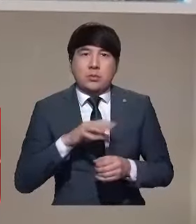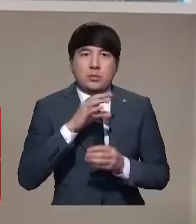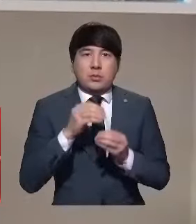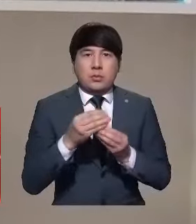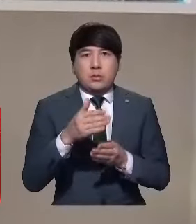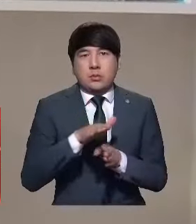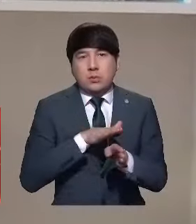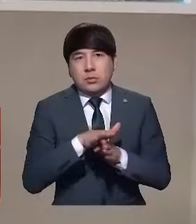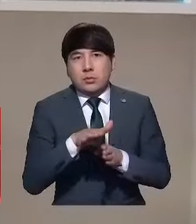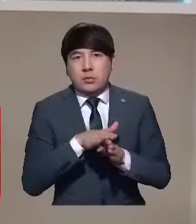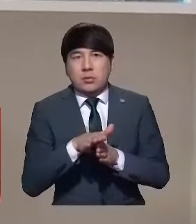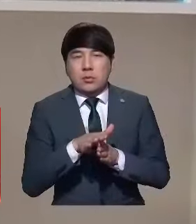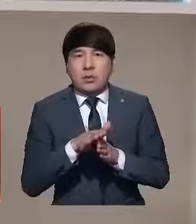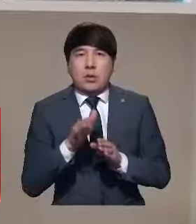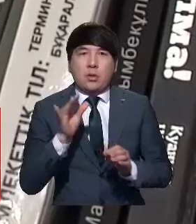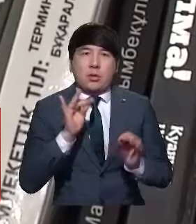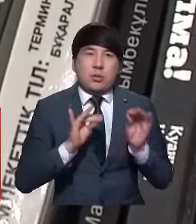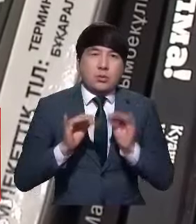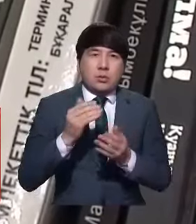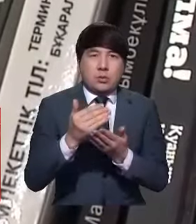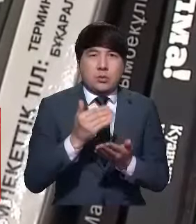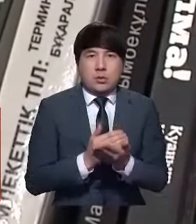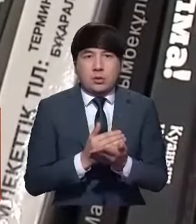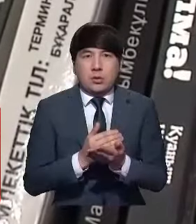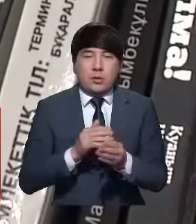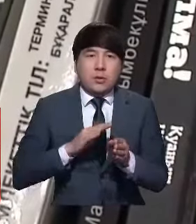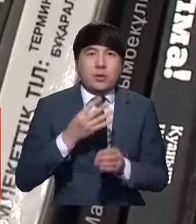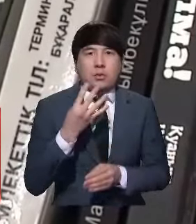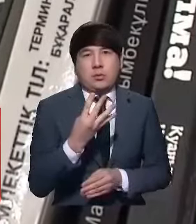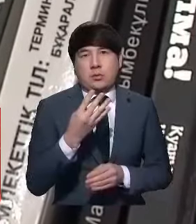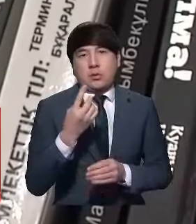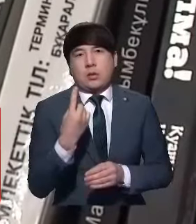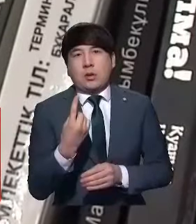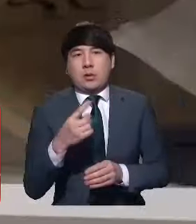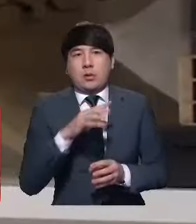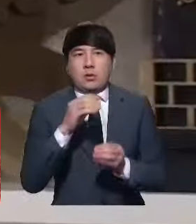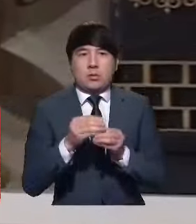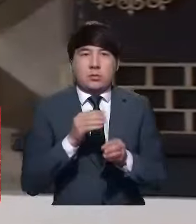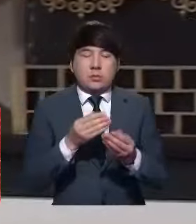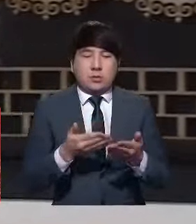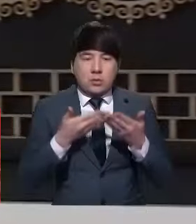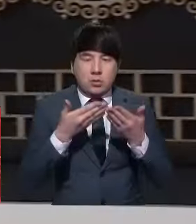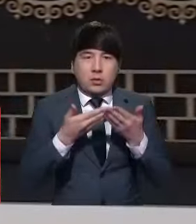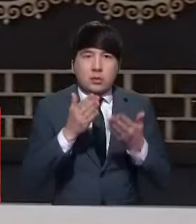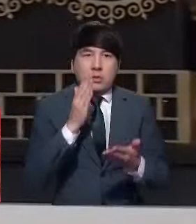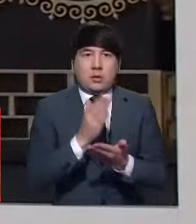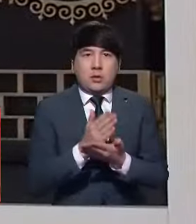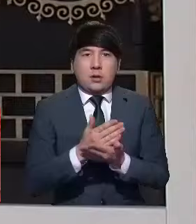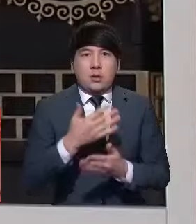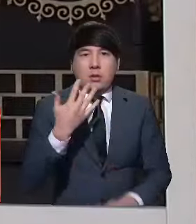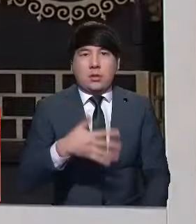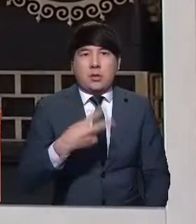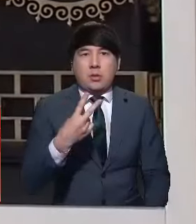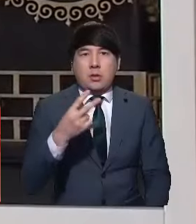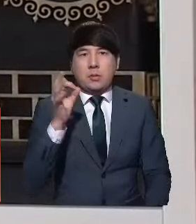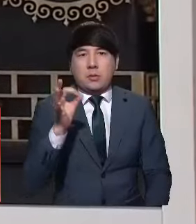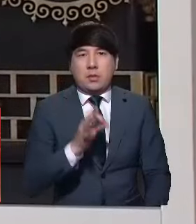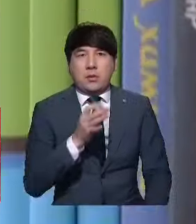саясат институтының зерттеуінше ел азаматтарының 1/4 ғана кітап оқиды. Мүлдем оқымайтындардың 52% уақыт жоқ